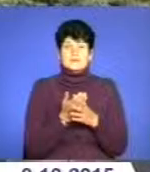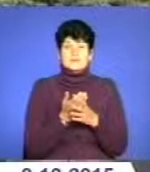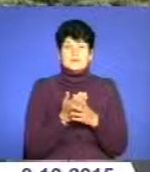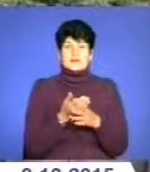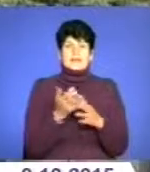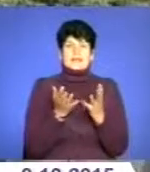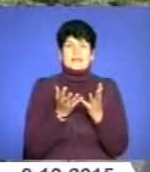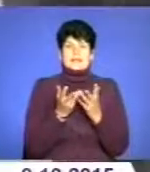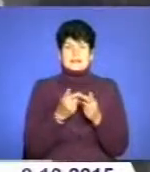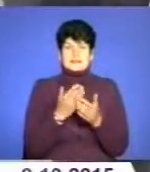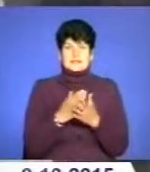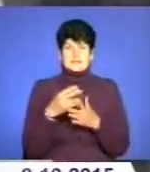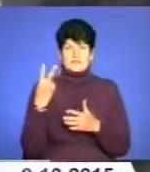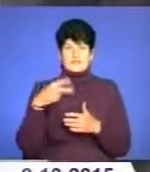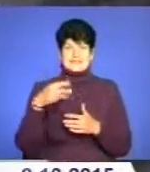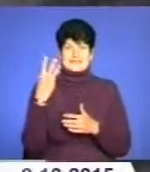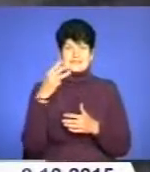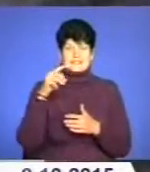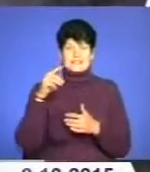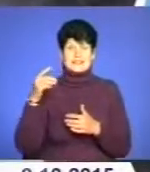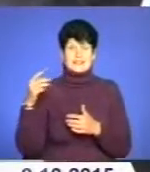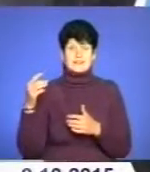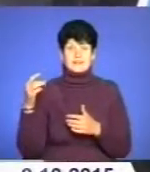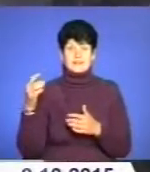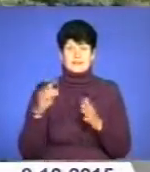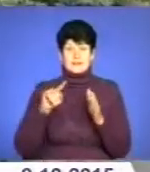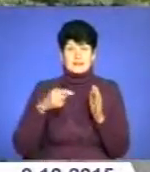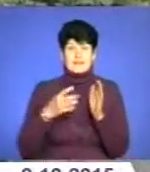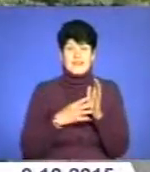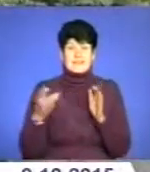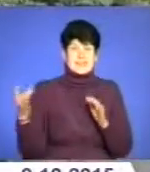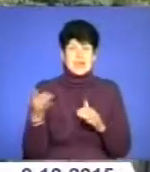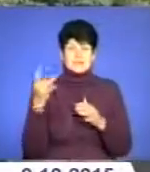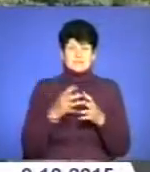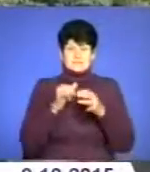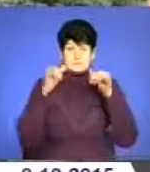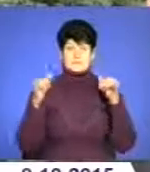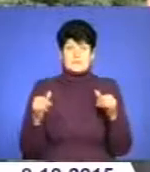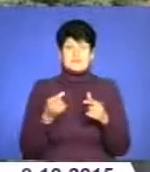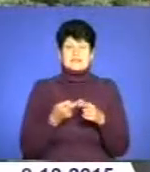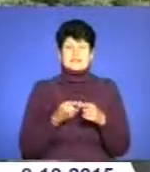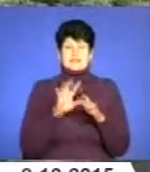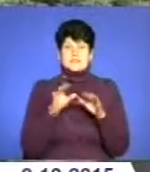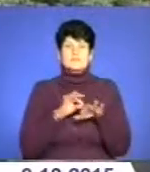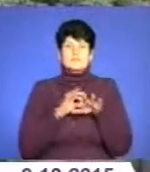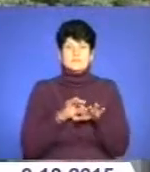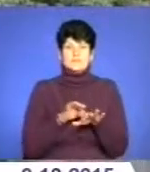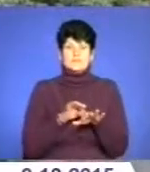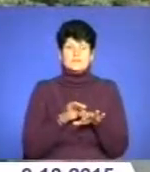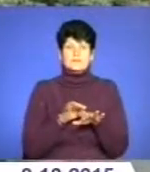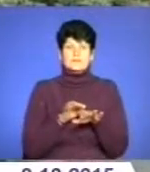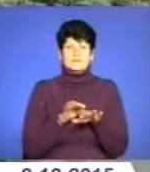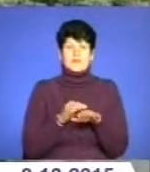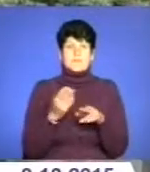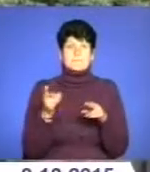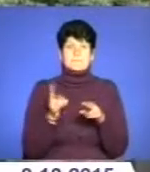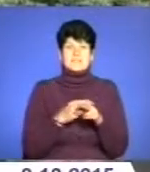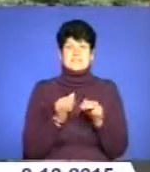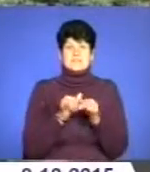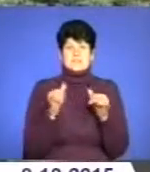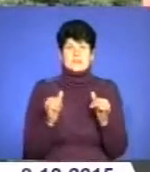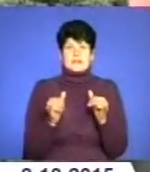кількість становить 23,9 разів. І хочу зауважити, що це все здійснюється без збільшення